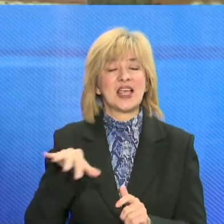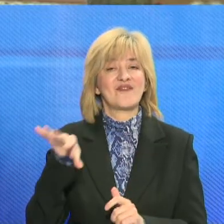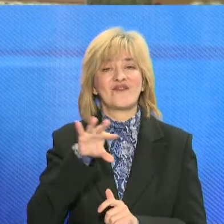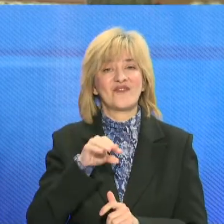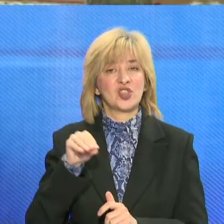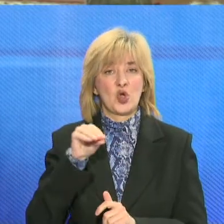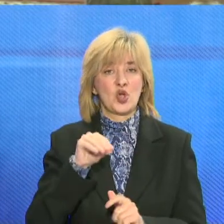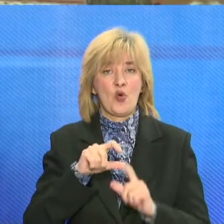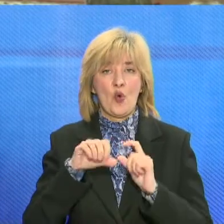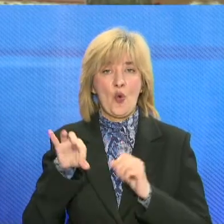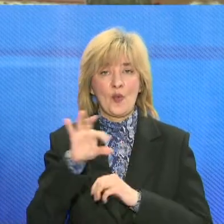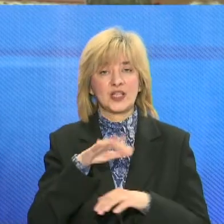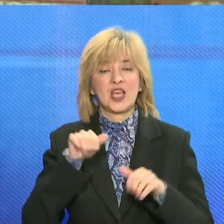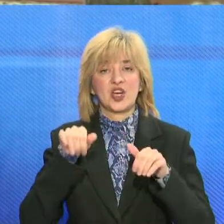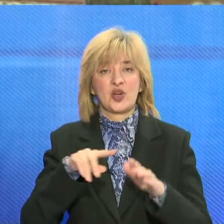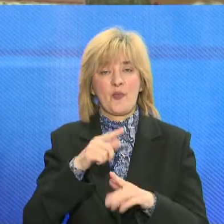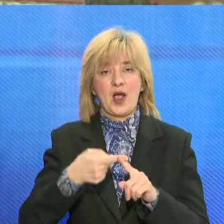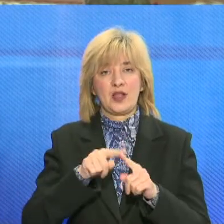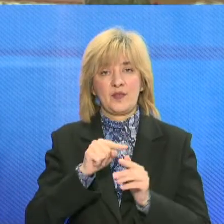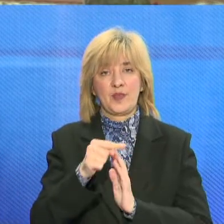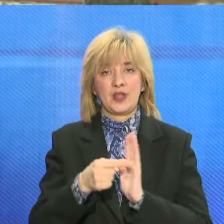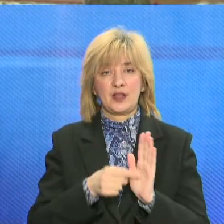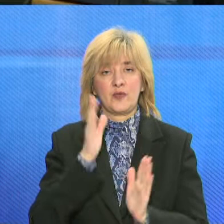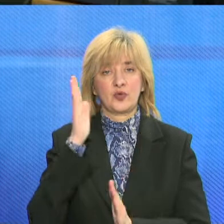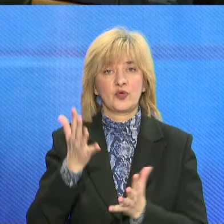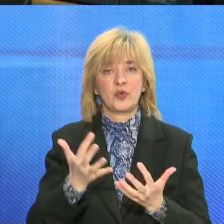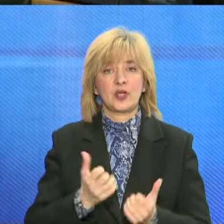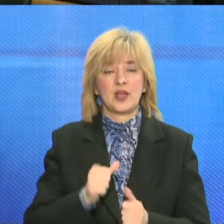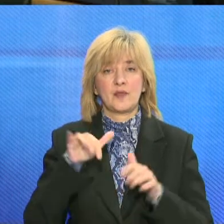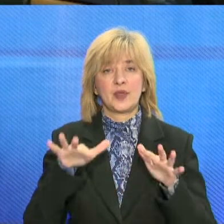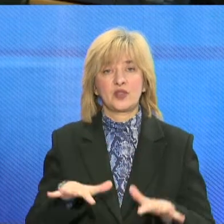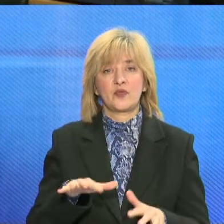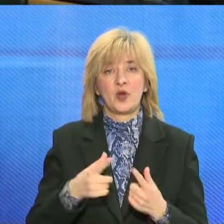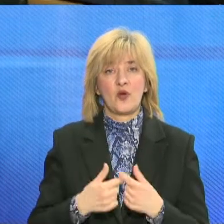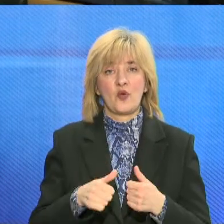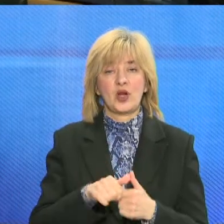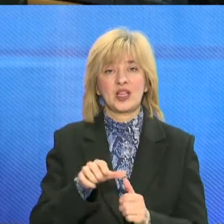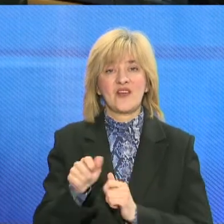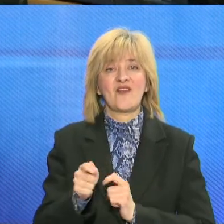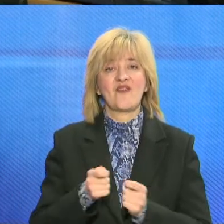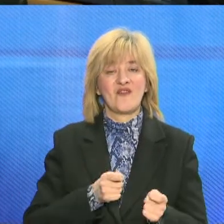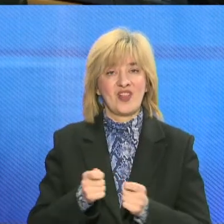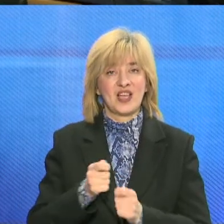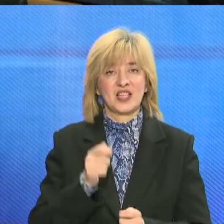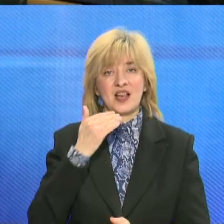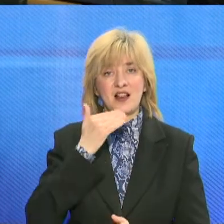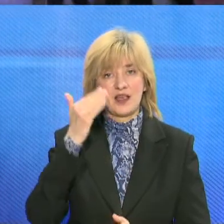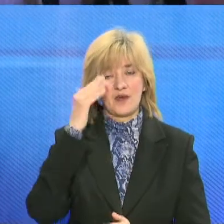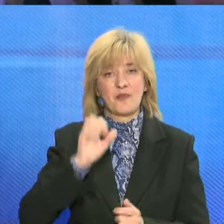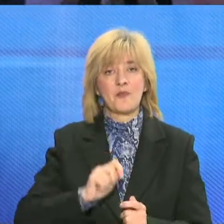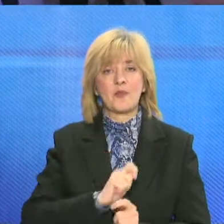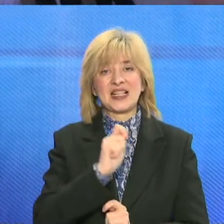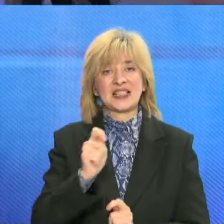области. Канчатковые решения по этим питанням будут приняты мясцовыми органами улады летом бягущего года. Присвоение гоноровых